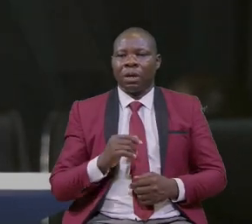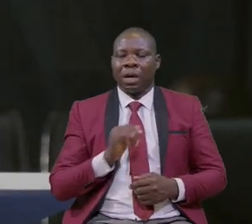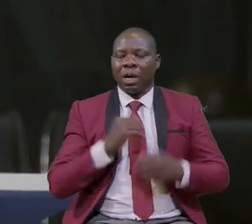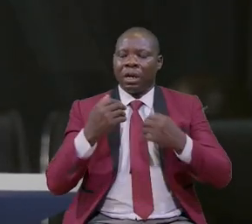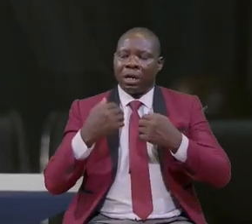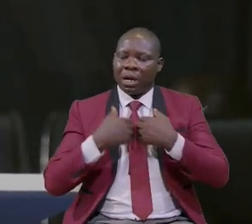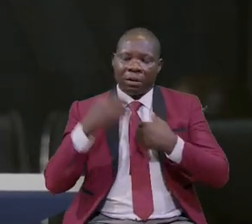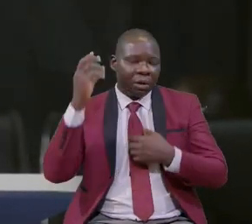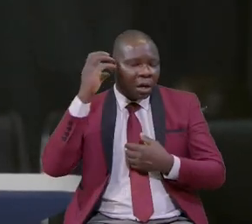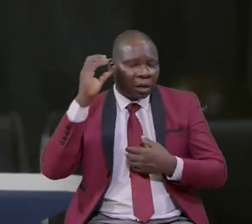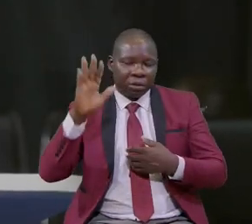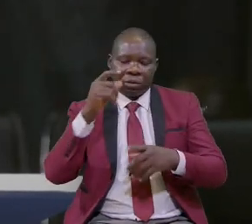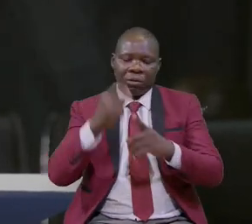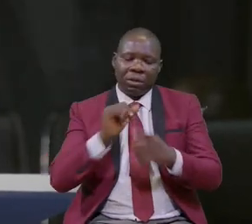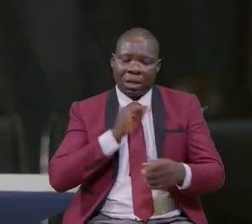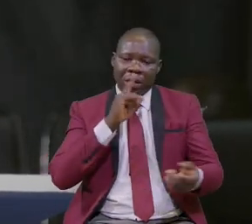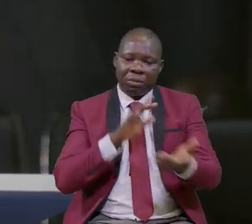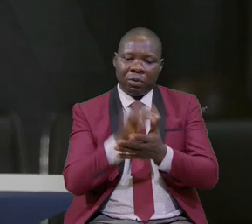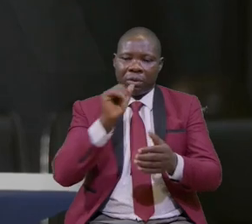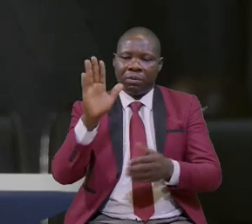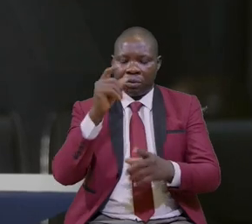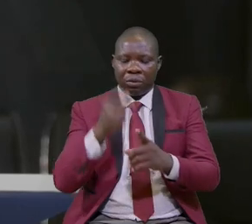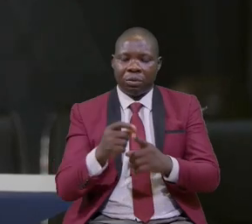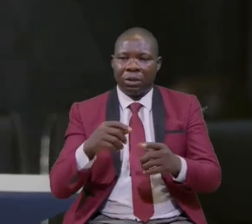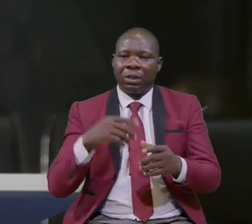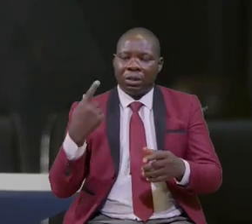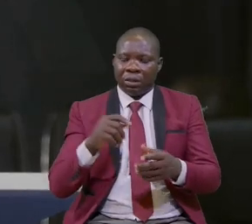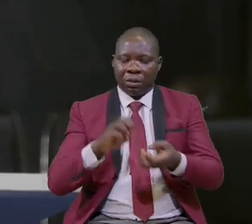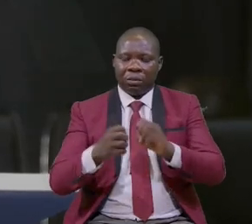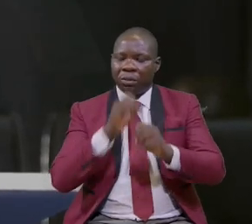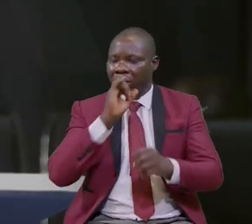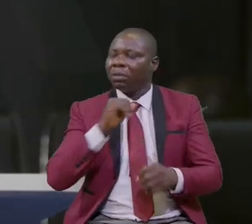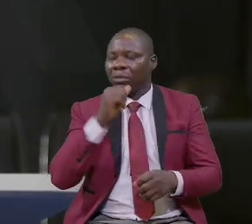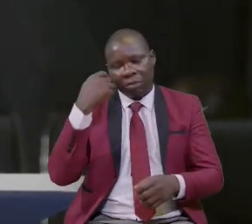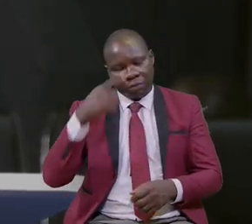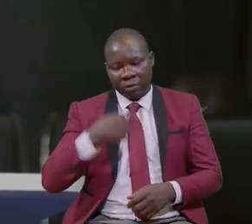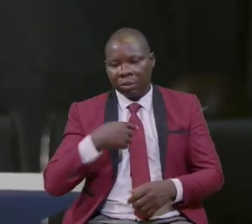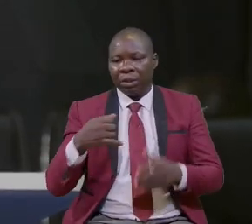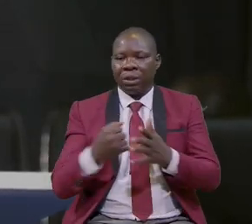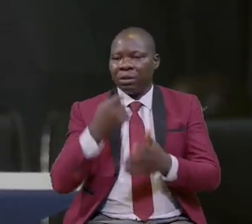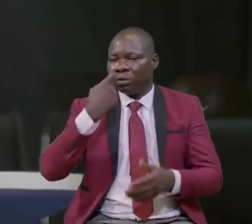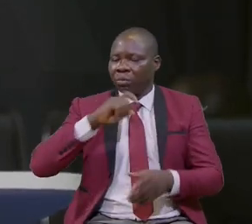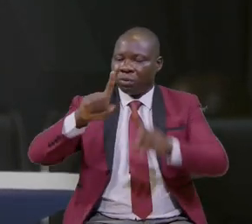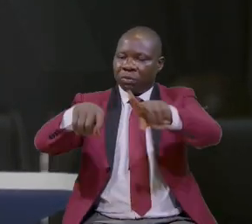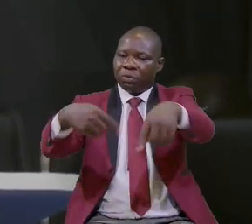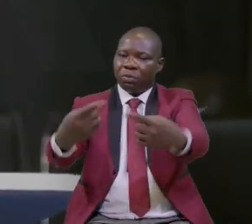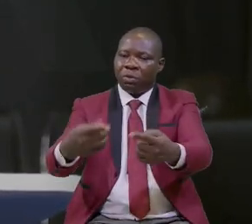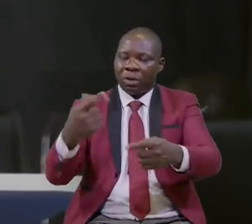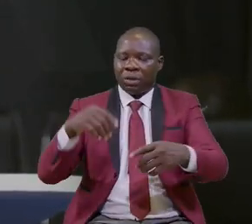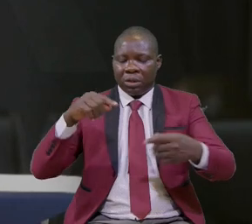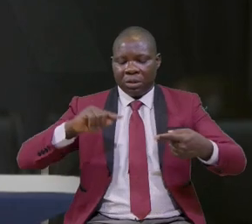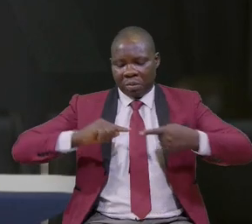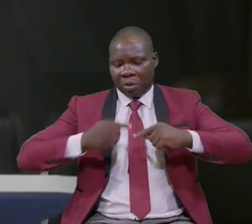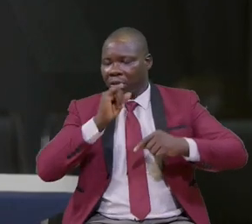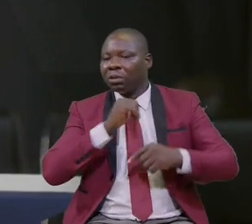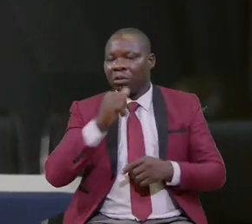ta parole, Seigneur. Je crois en ta parole, Seigneur. Le problème n'est plus pour moi, il doit partir. La douleur n'est pas pour moi,